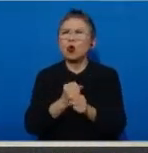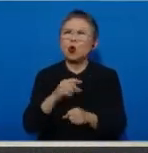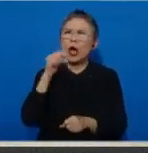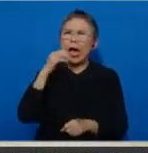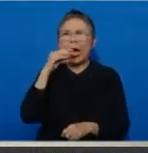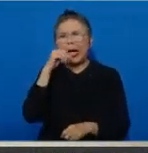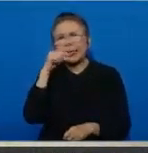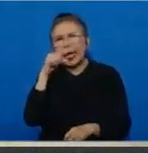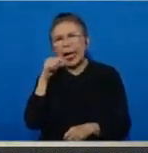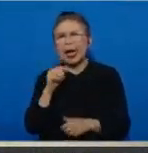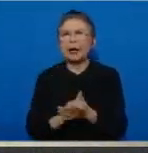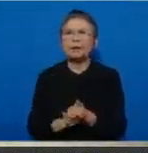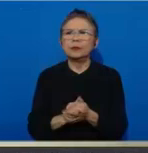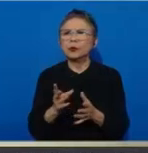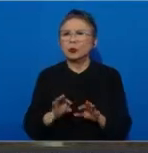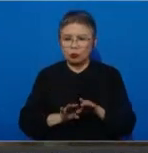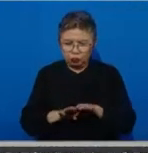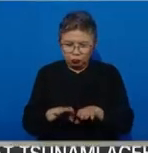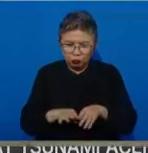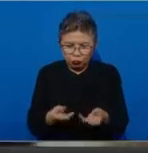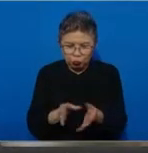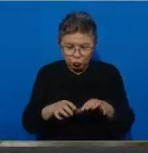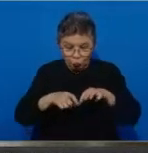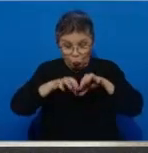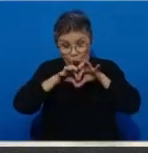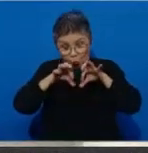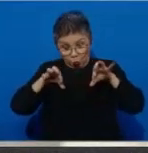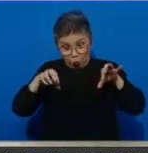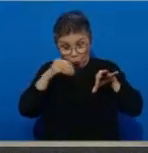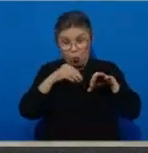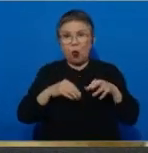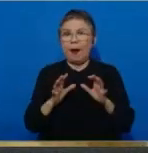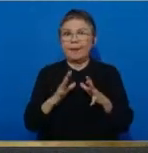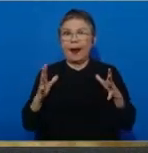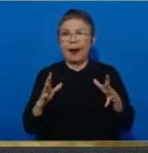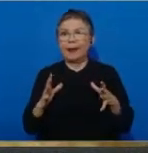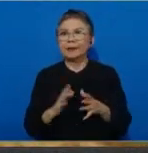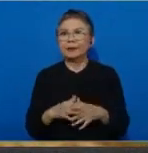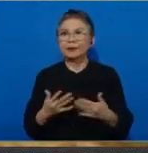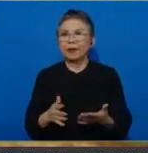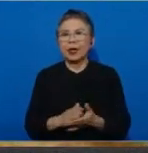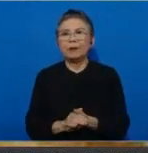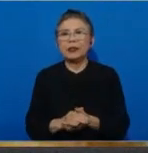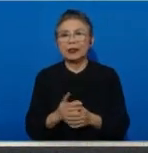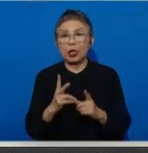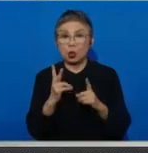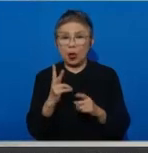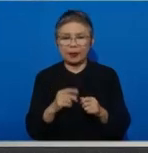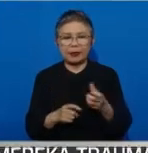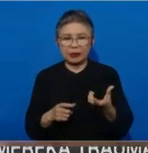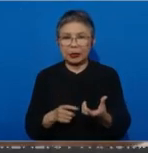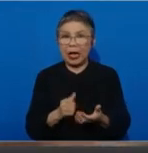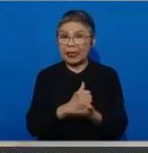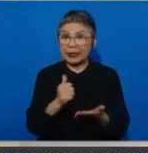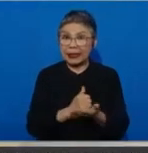lumpia kulit lumpia harus digulung padat dan besar dengan isian yang takarannya sama lumpia disajikan dalam dua versi yakni